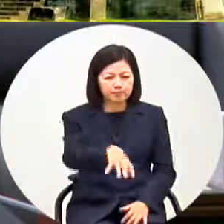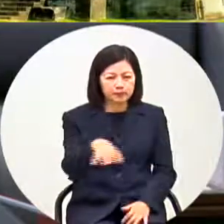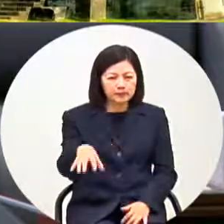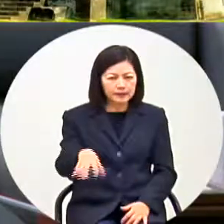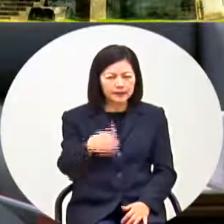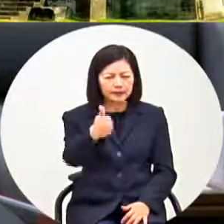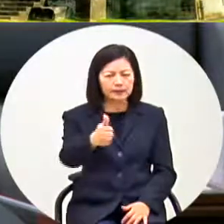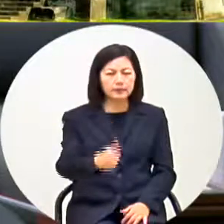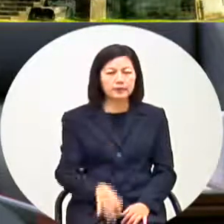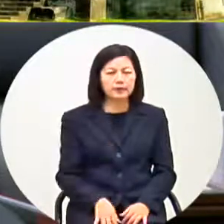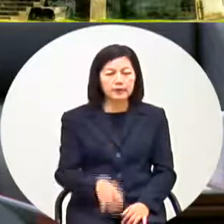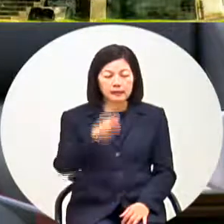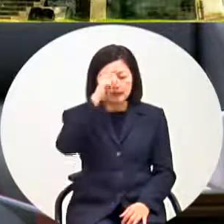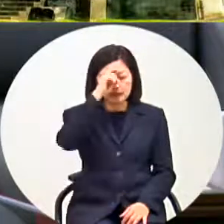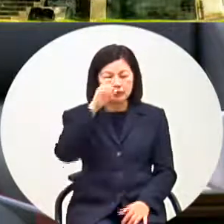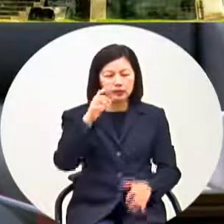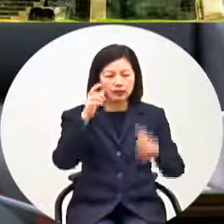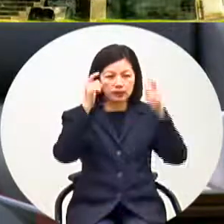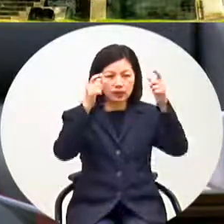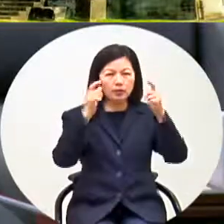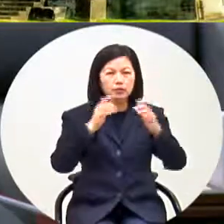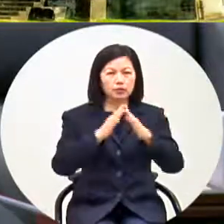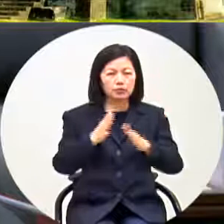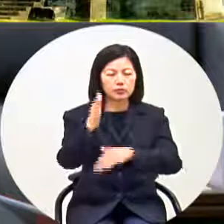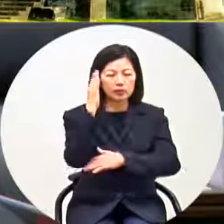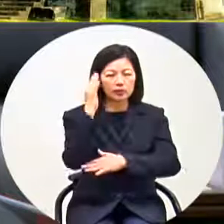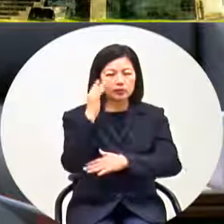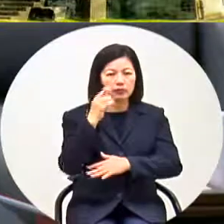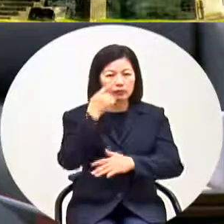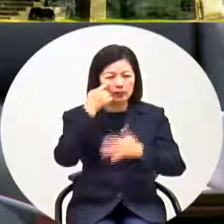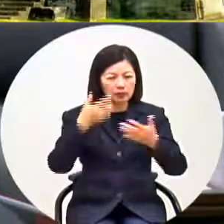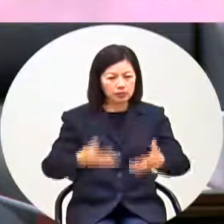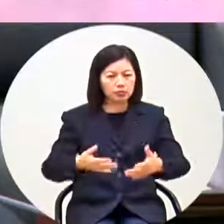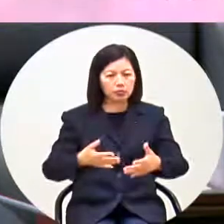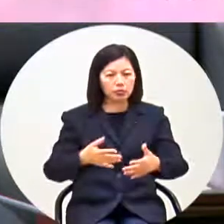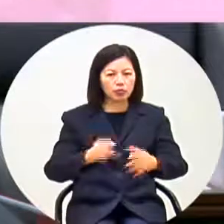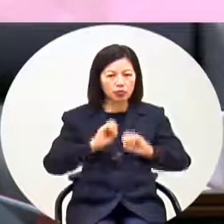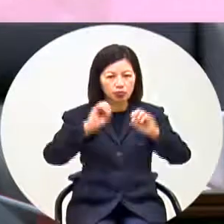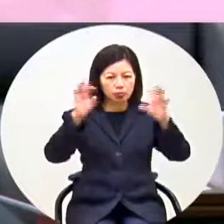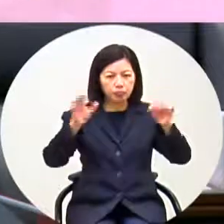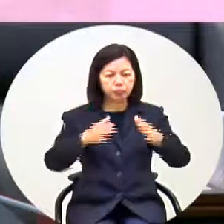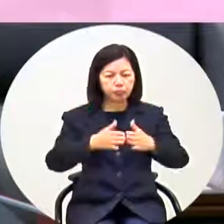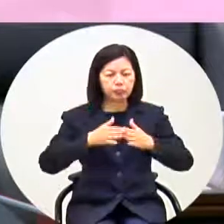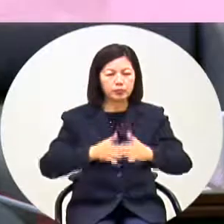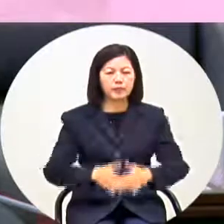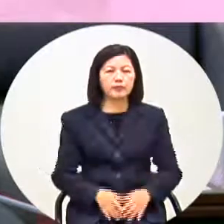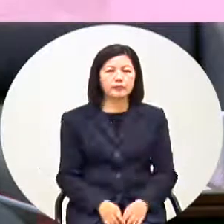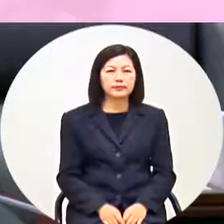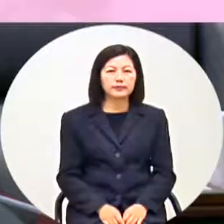高雄市政府特别来哦来行销来重视，谢谢。